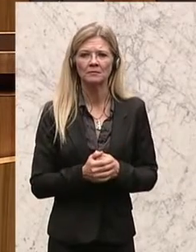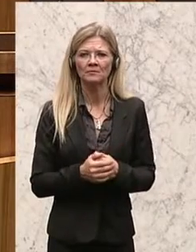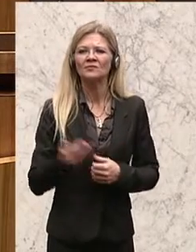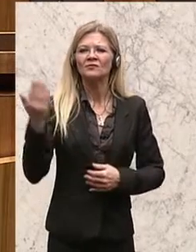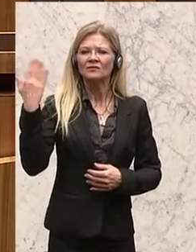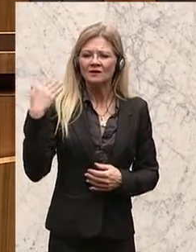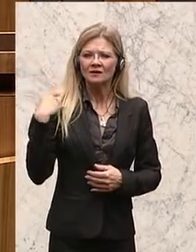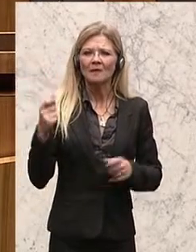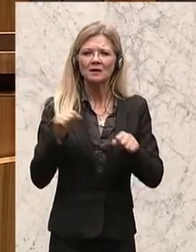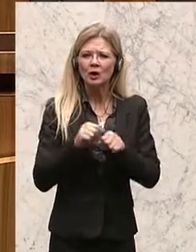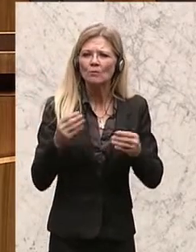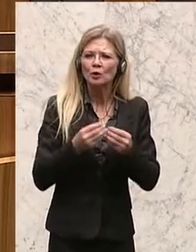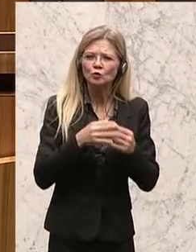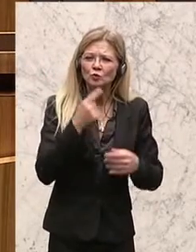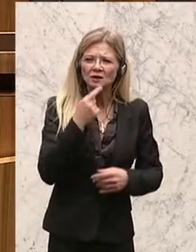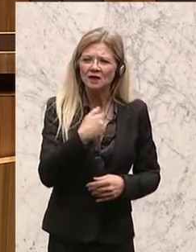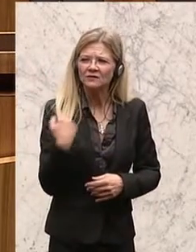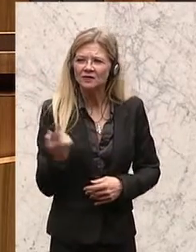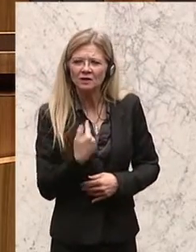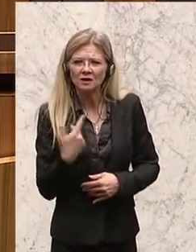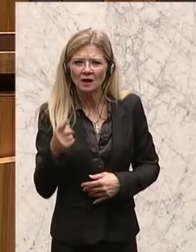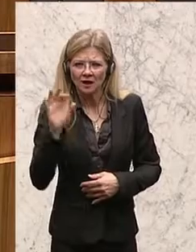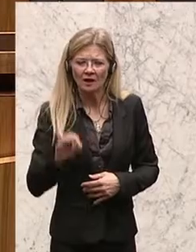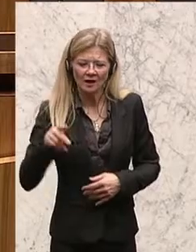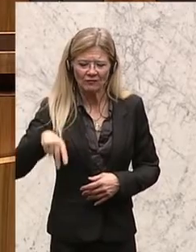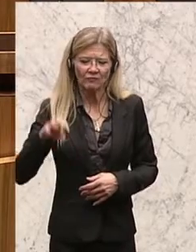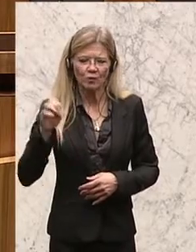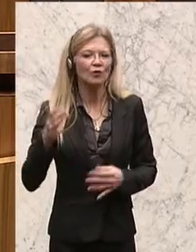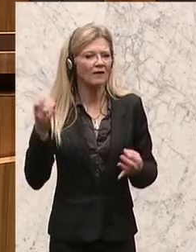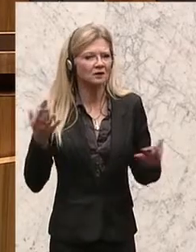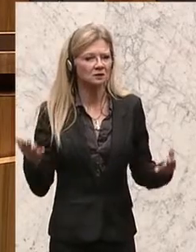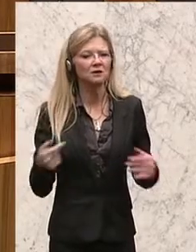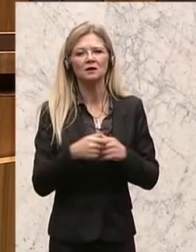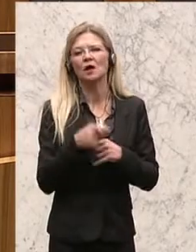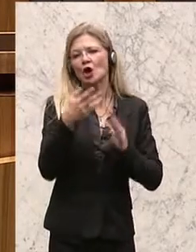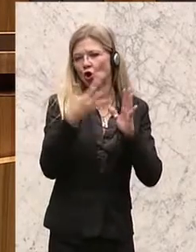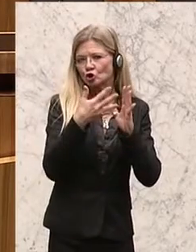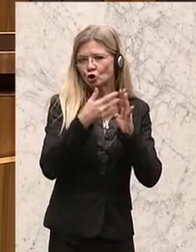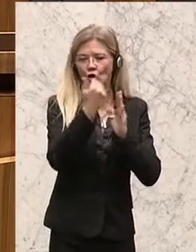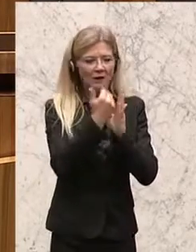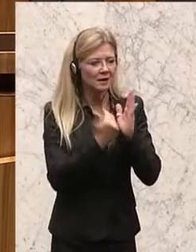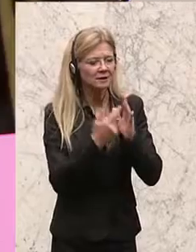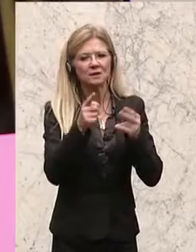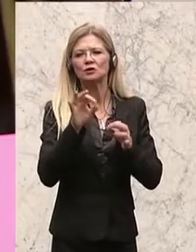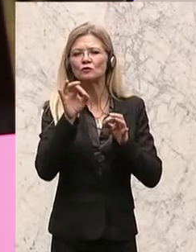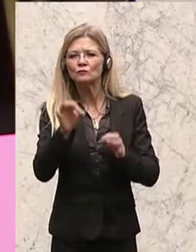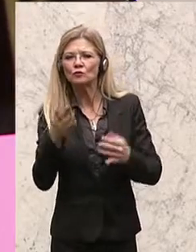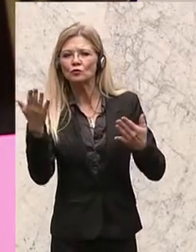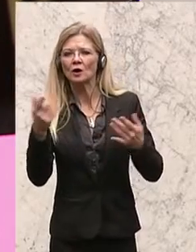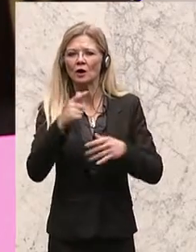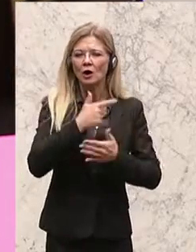das damit begründet dass sie die kontrolle dieses gesetzes also die vollziehung ihres lohn und sozialdumpinggesetz